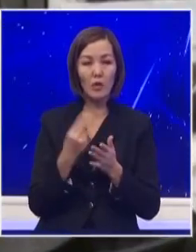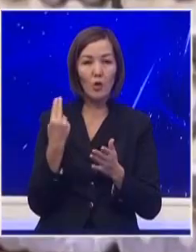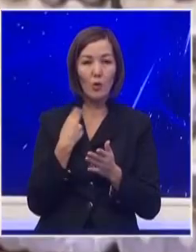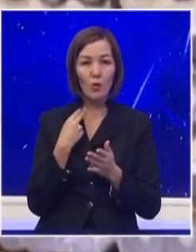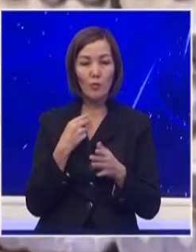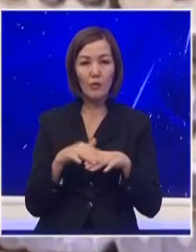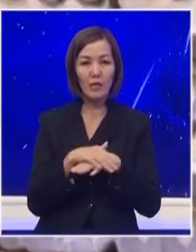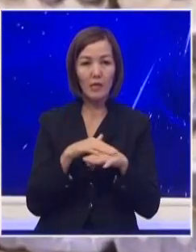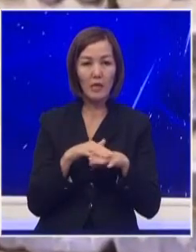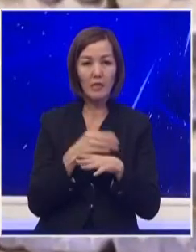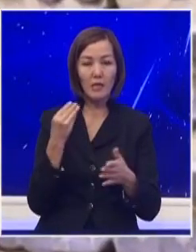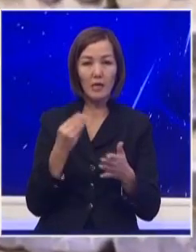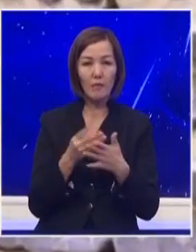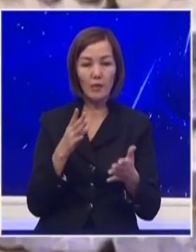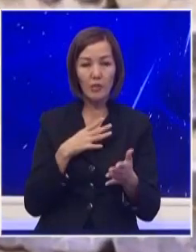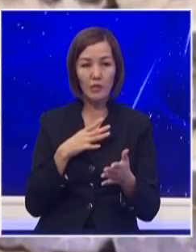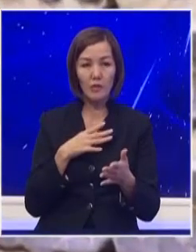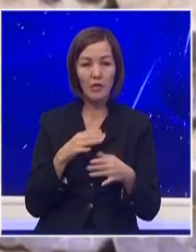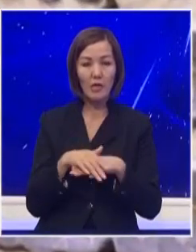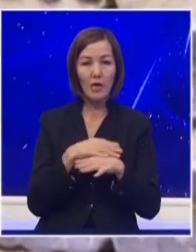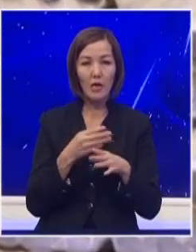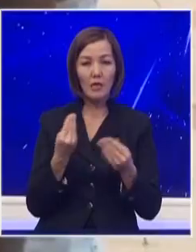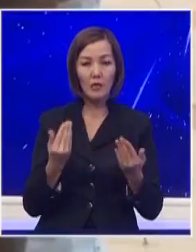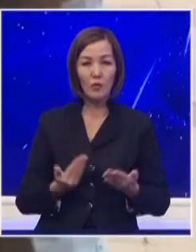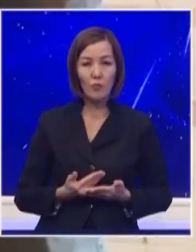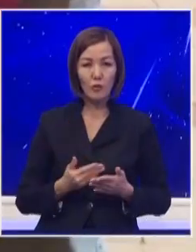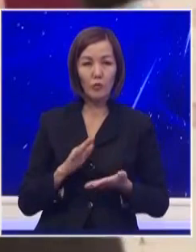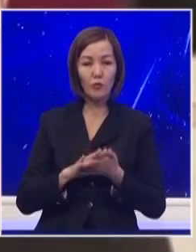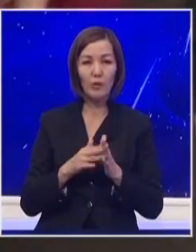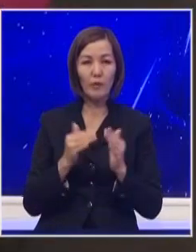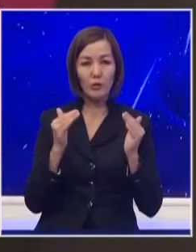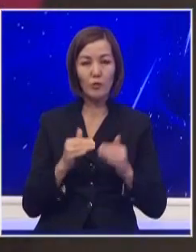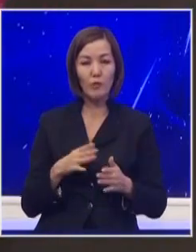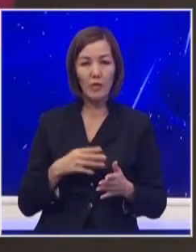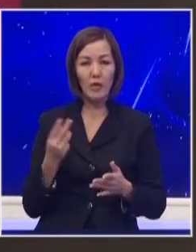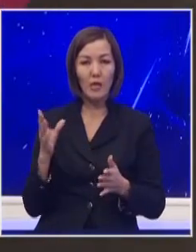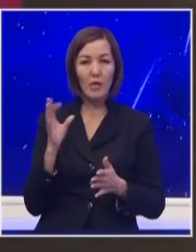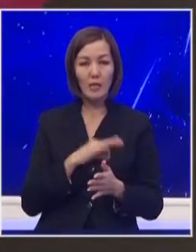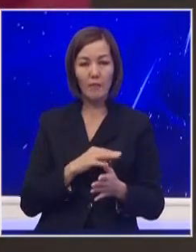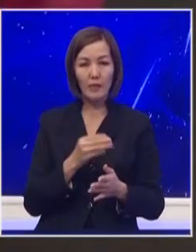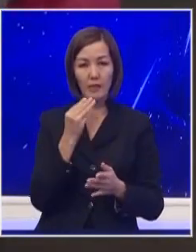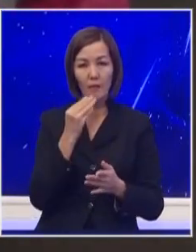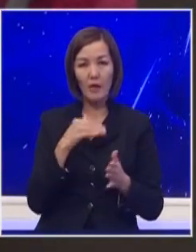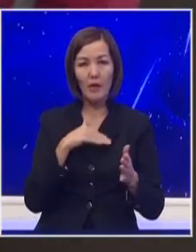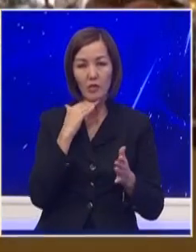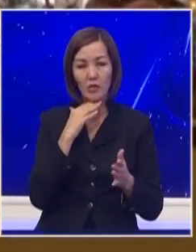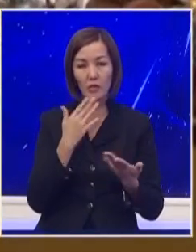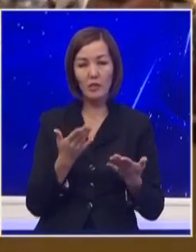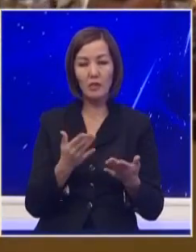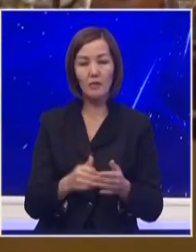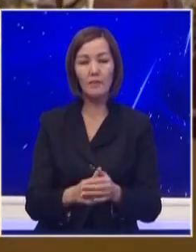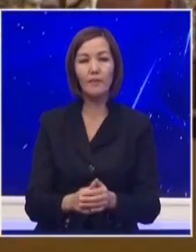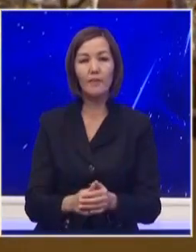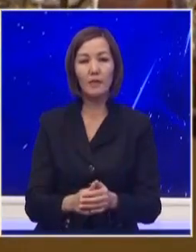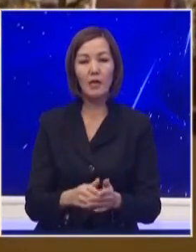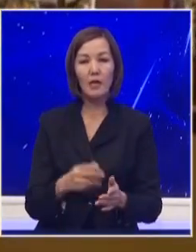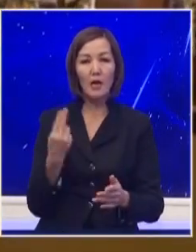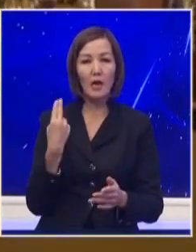Әлемдік экономиканың ғаламдық сипатта құлдырайтын түрі бар. Ал Калифорния қуаңшылықтан зардап шегуде. Кезек